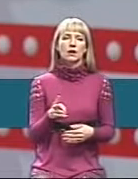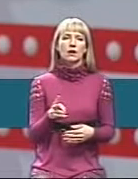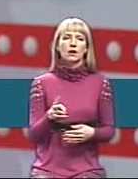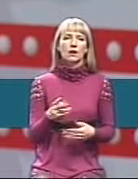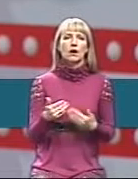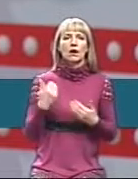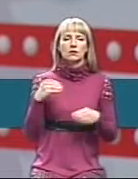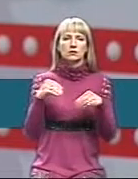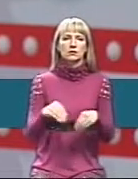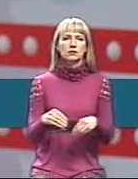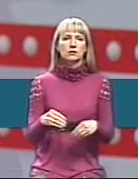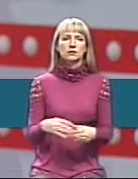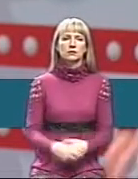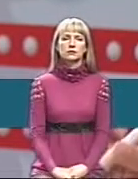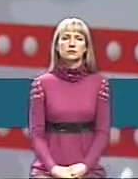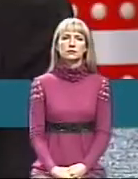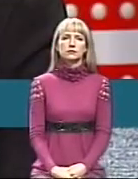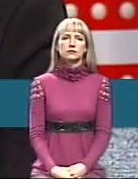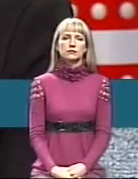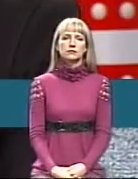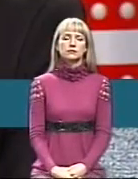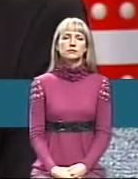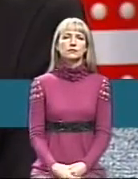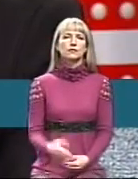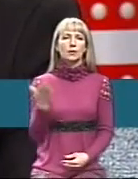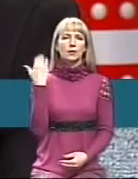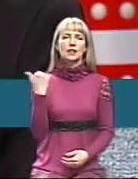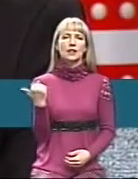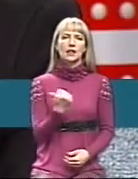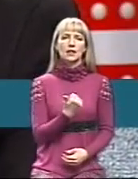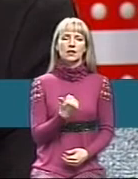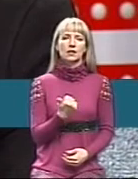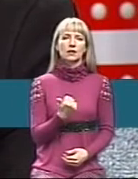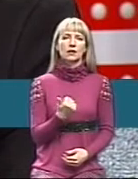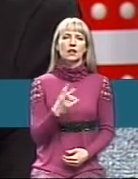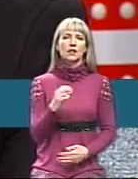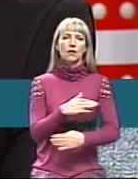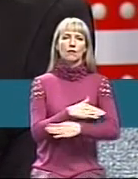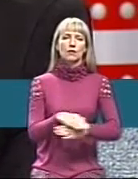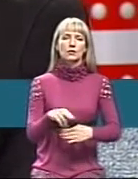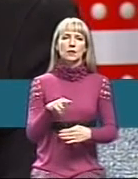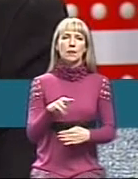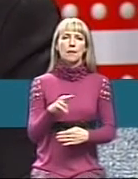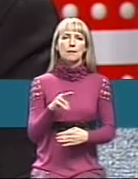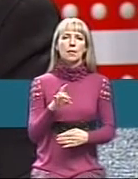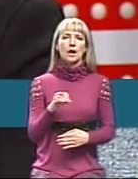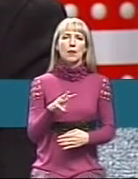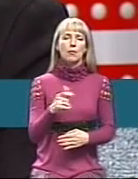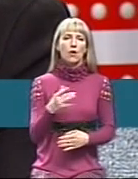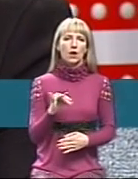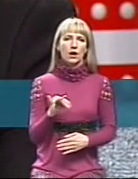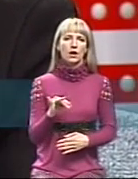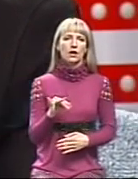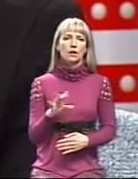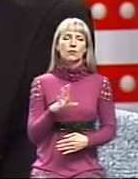высаживали. Ну, а вообще... Минулої неділі, минулого тижня, на вулиці Перемоги зеленгоспом